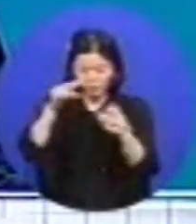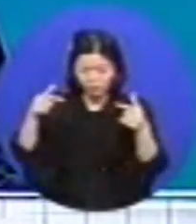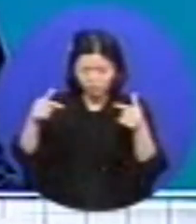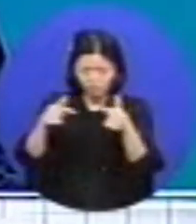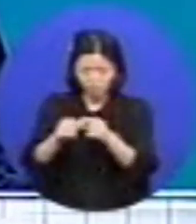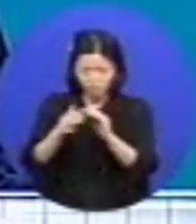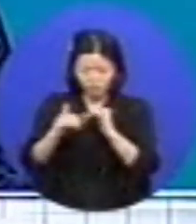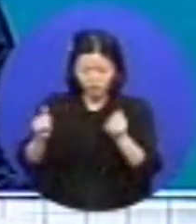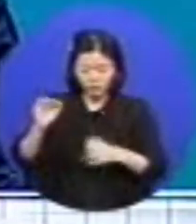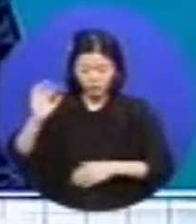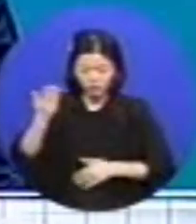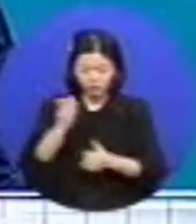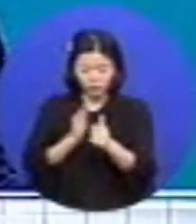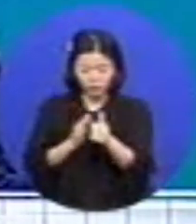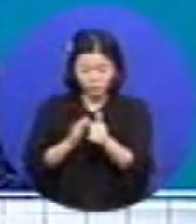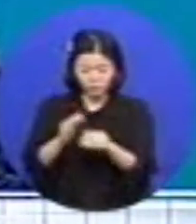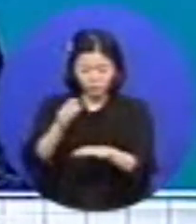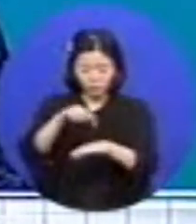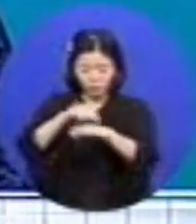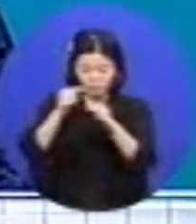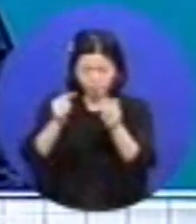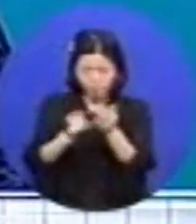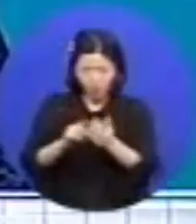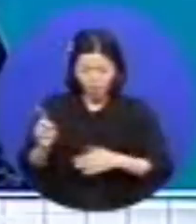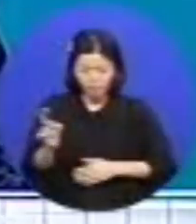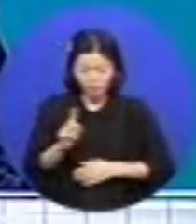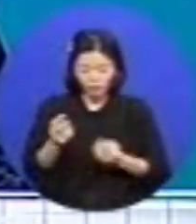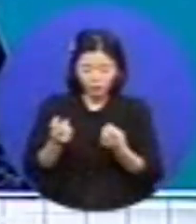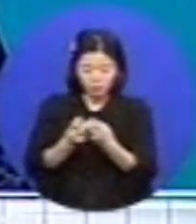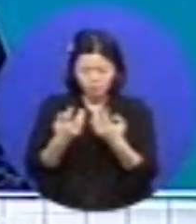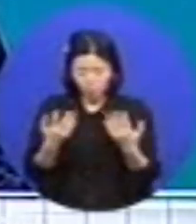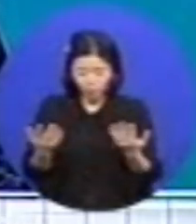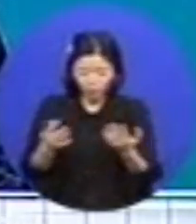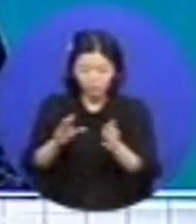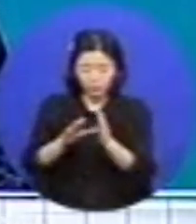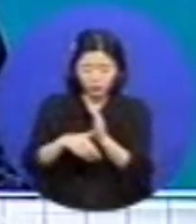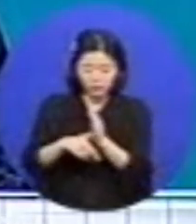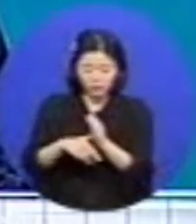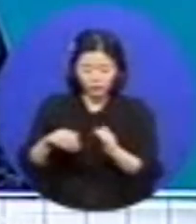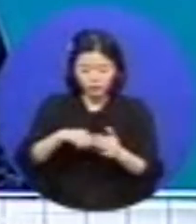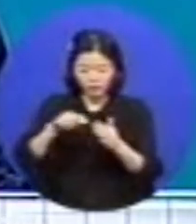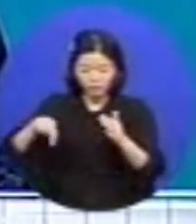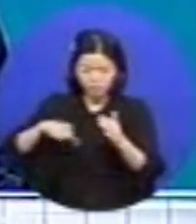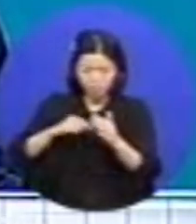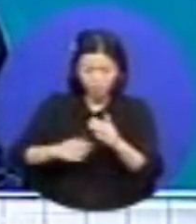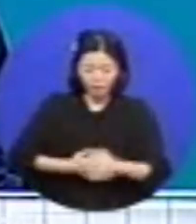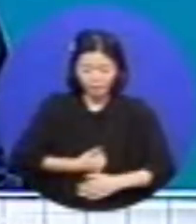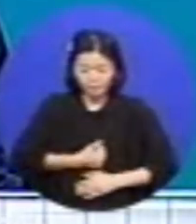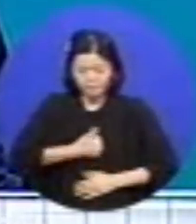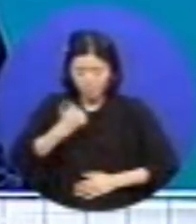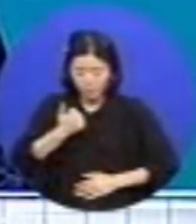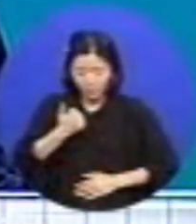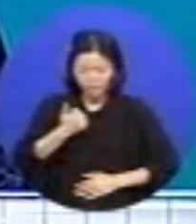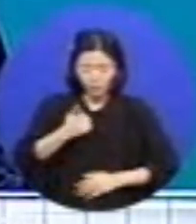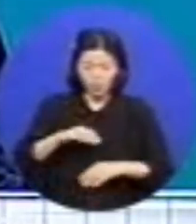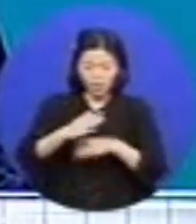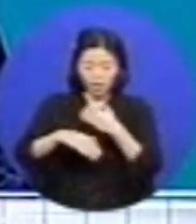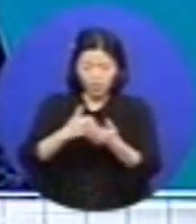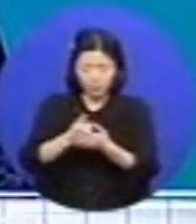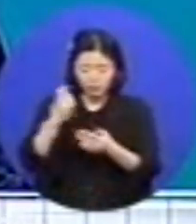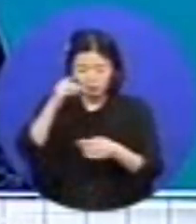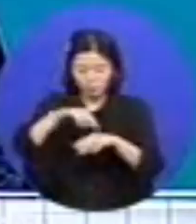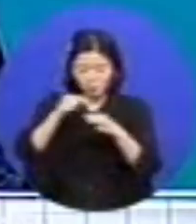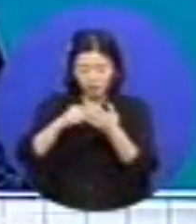주시옵소서. 마음 도무지 어떻게 할 수 없어서 내 속에 있는 분노, 하나님 마음의